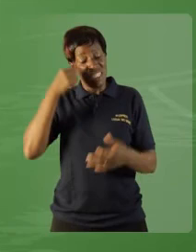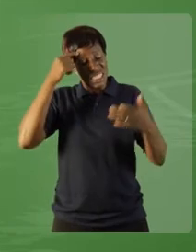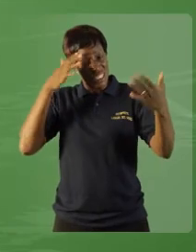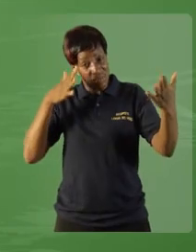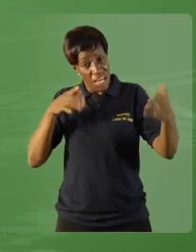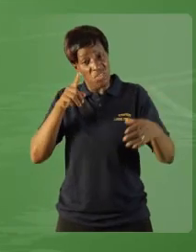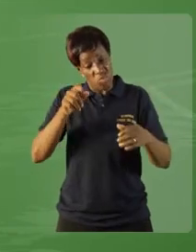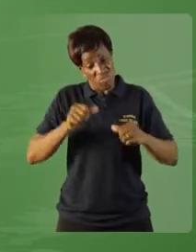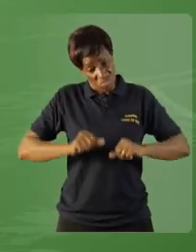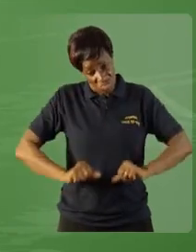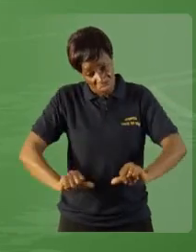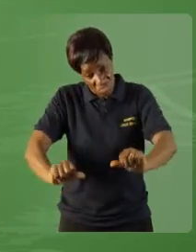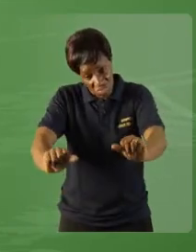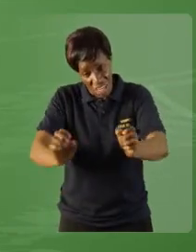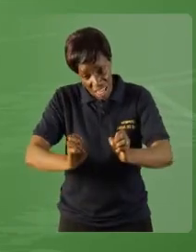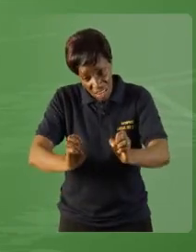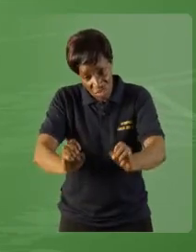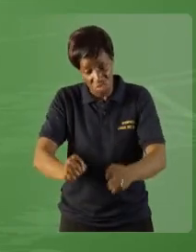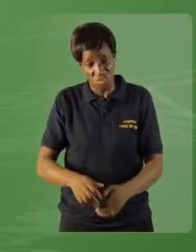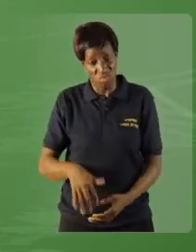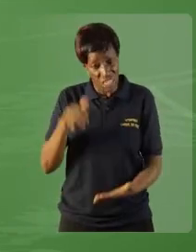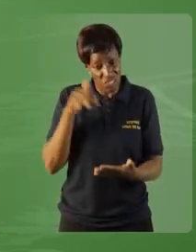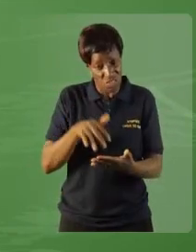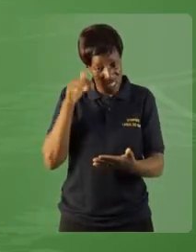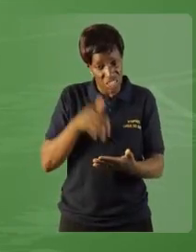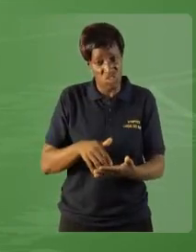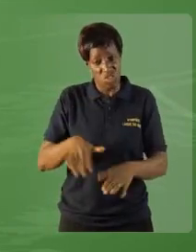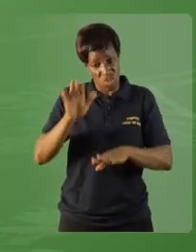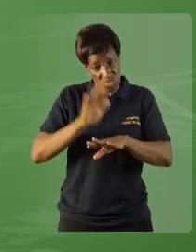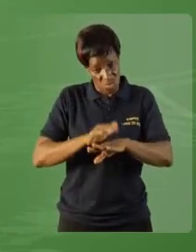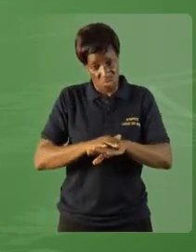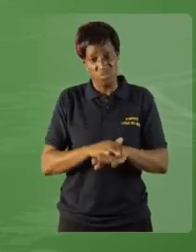allez approfondir ce cours sur les registres de